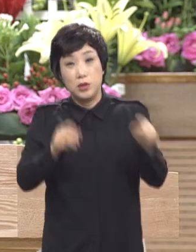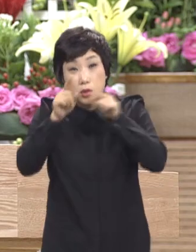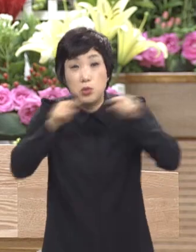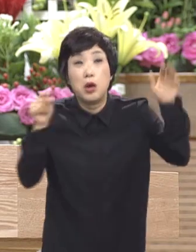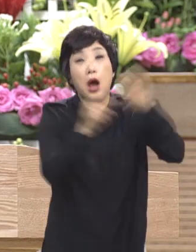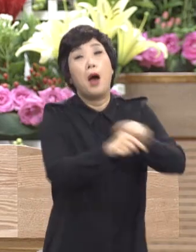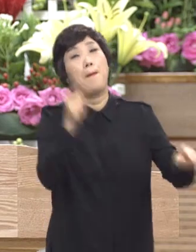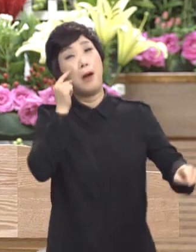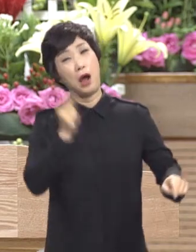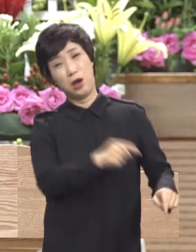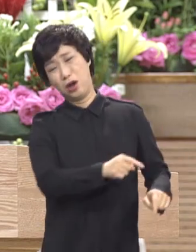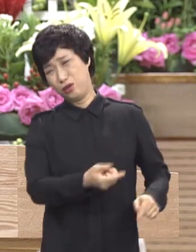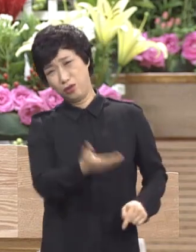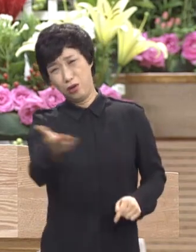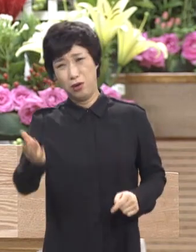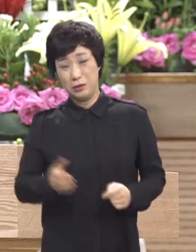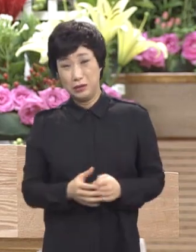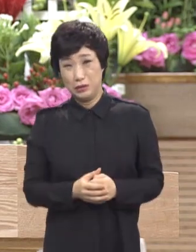가보면